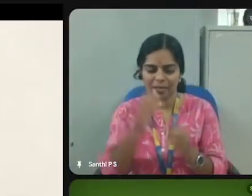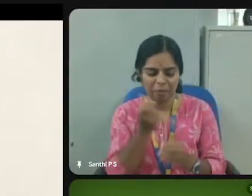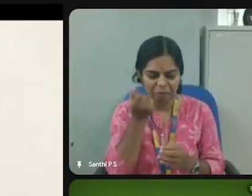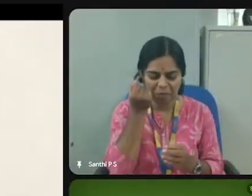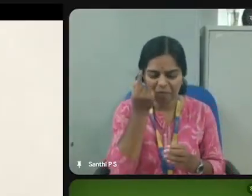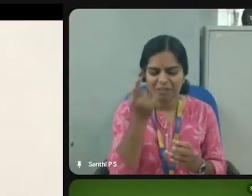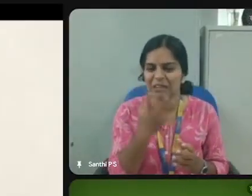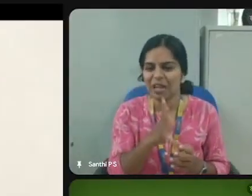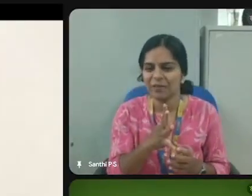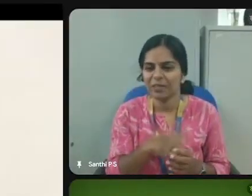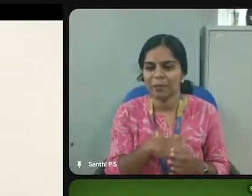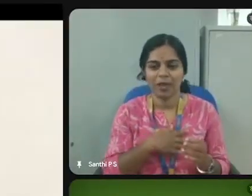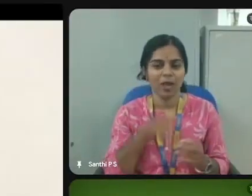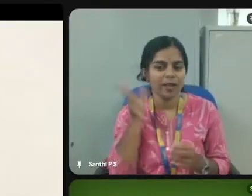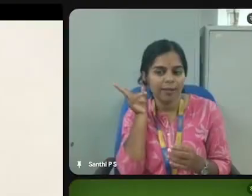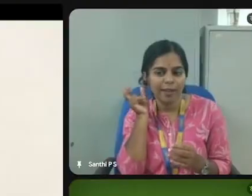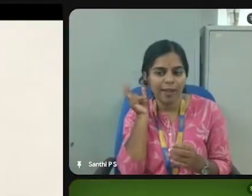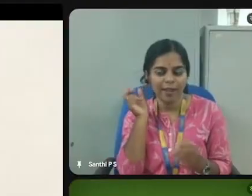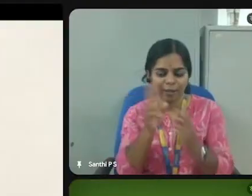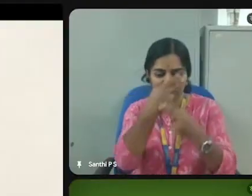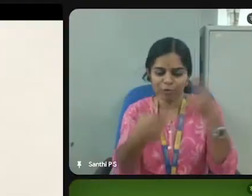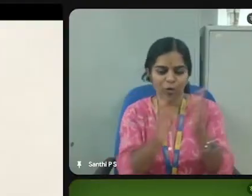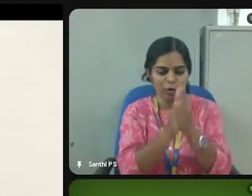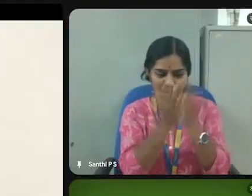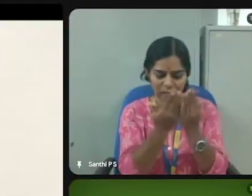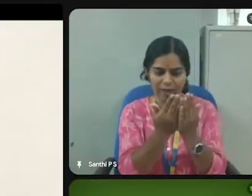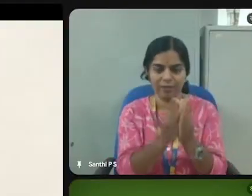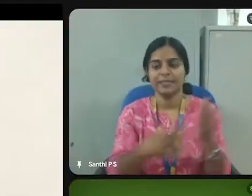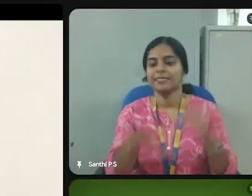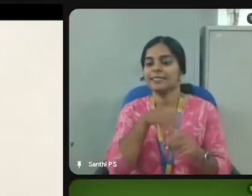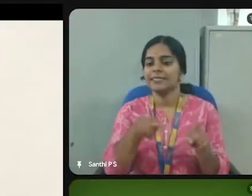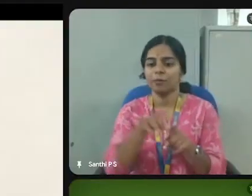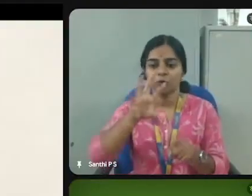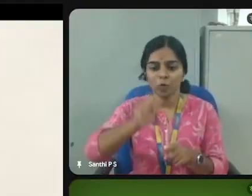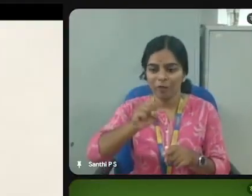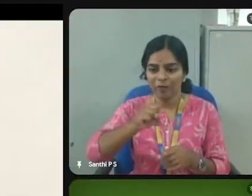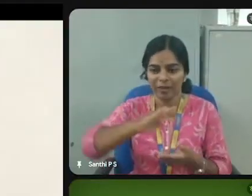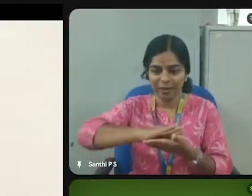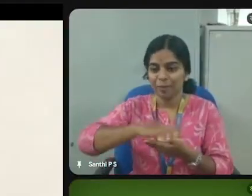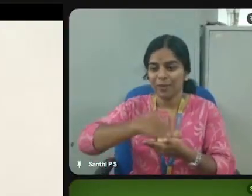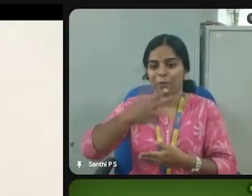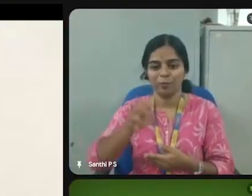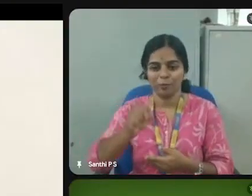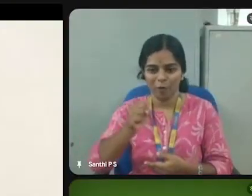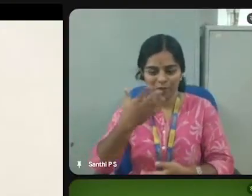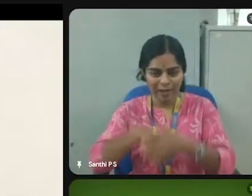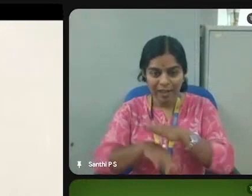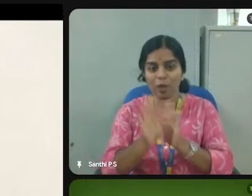ഓഡിറ്ററി സ്റ്റോറി ബുക്സ് ഉണ്ട്. അതേപോലെ തന്നെ നമ്മൾക്ക് ഒരുപാട് സോഫ്റ്റ്വെയർസ് ഉണ്ട്, കമ്പ്യൂട്ടർ സോഫ്റ്റ്വെയർസ് ഉണ്ട്. അതിൽ